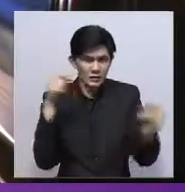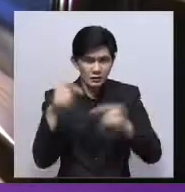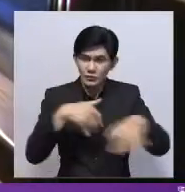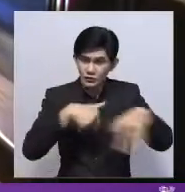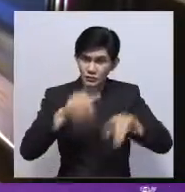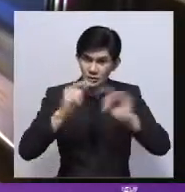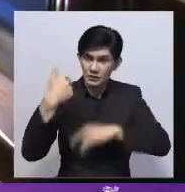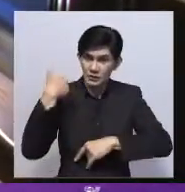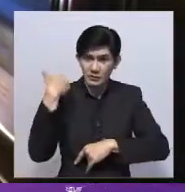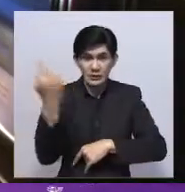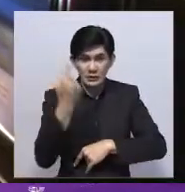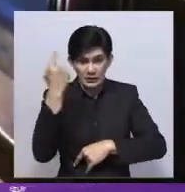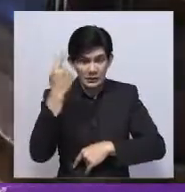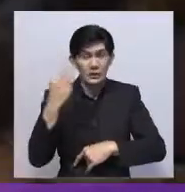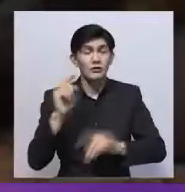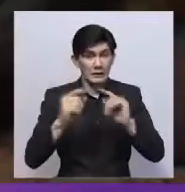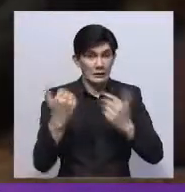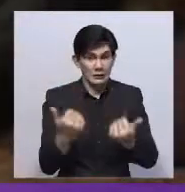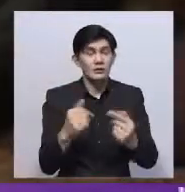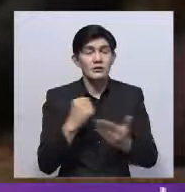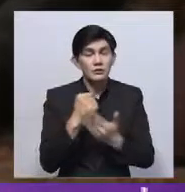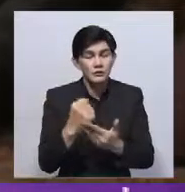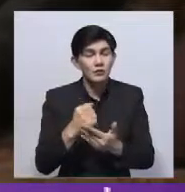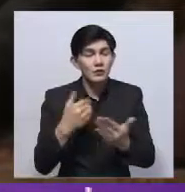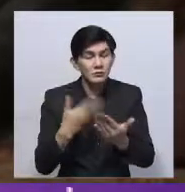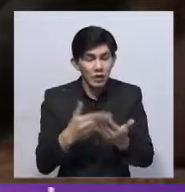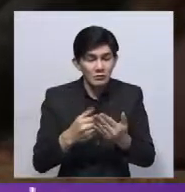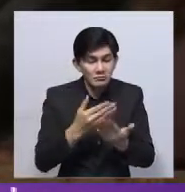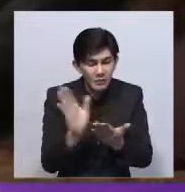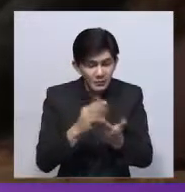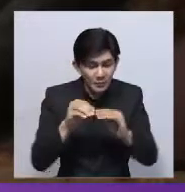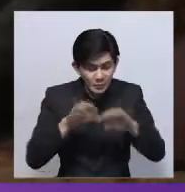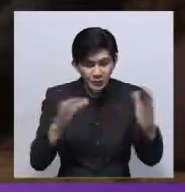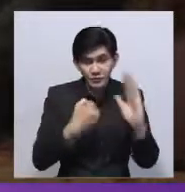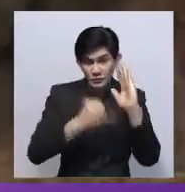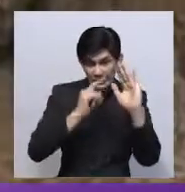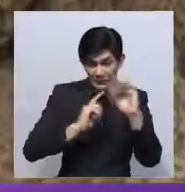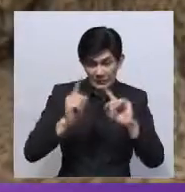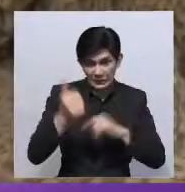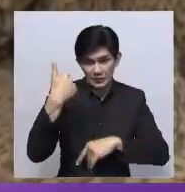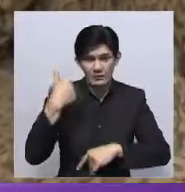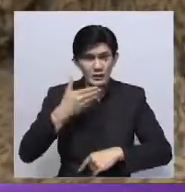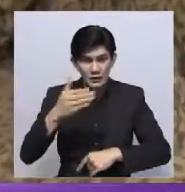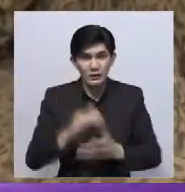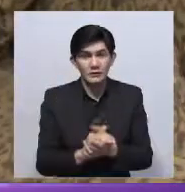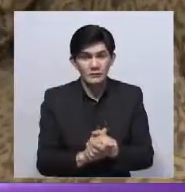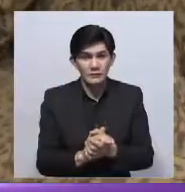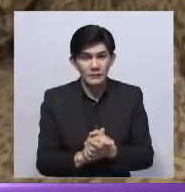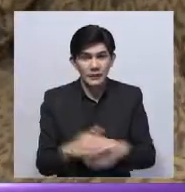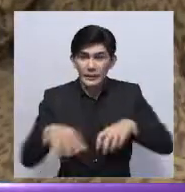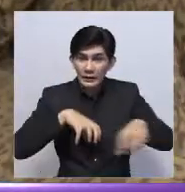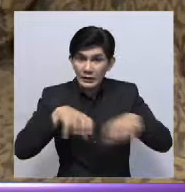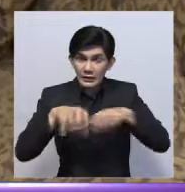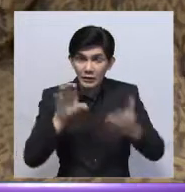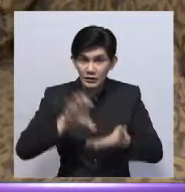องถิ่นและการท่องเที่ยวเมืองรองซึ่งจะช่วยให้เกิดการกระจายรายได้อย่างยั่งยืนการจัดรถโชว์เชิญช